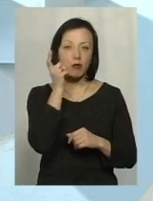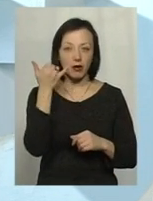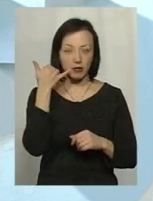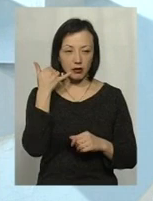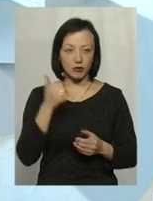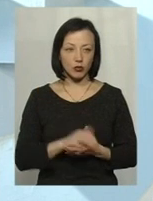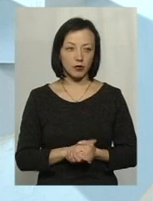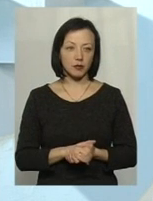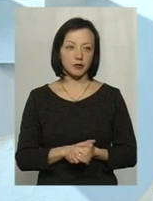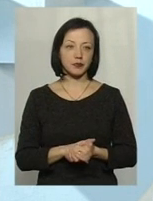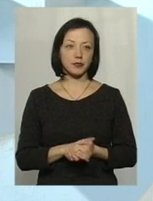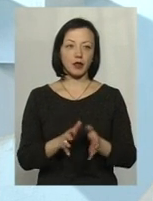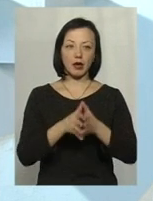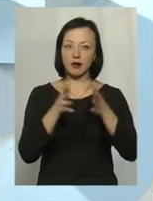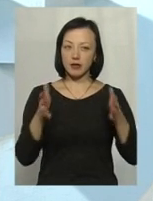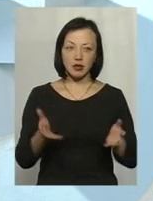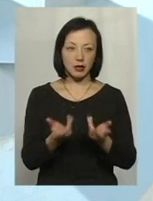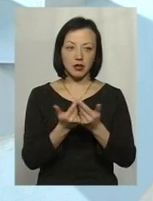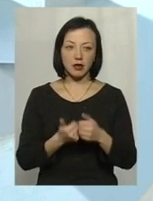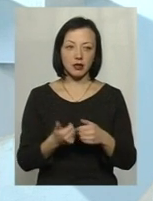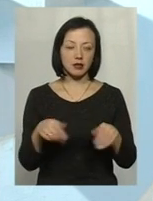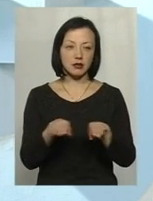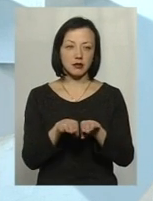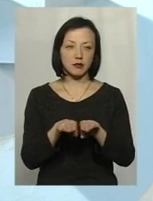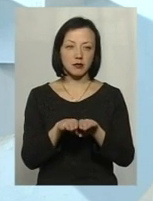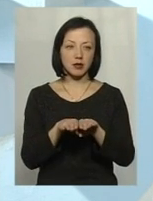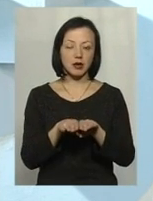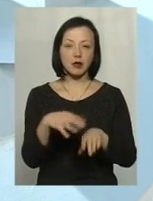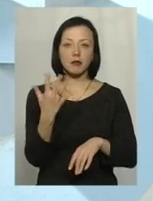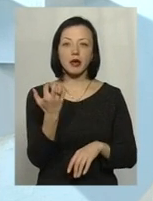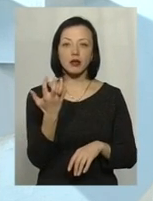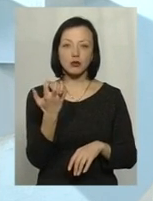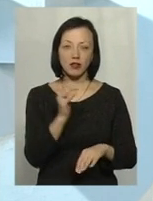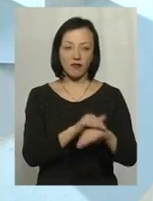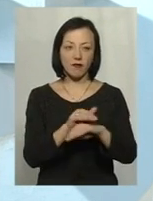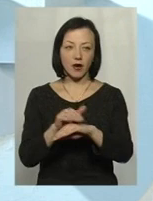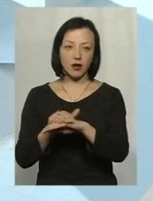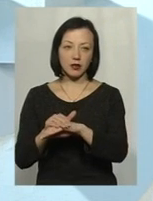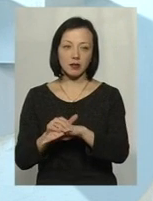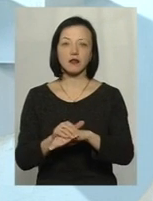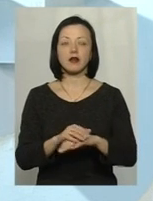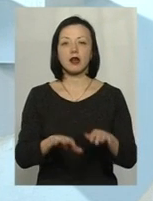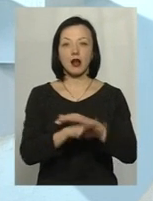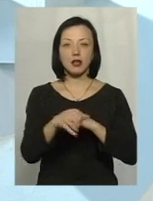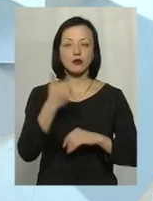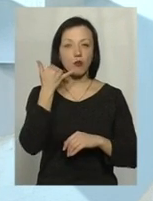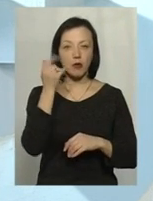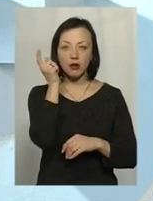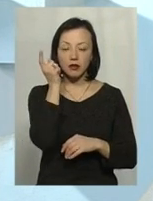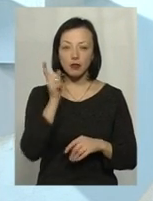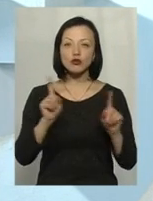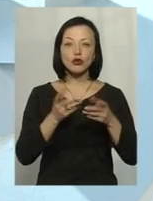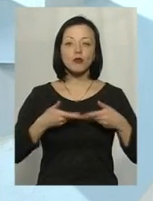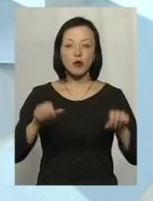телефонів. Велика кількість, десь також до 500 фактів крадіжок мобільних телефонів. І що ми